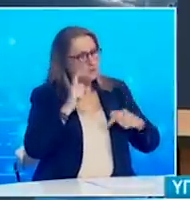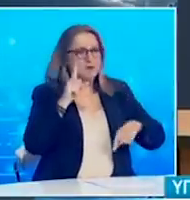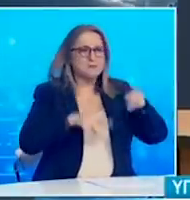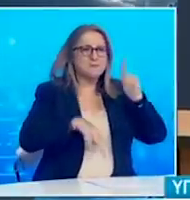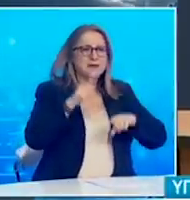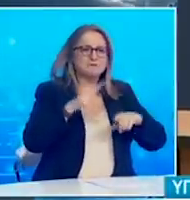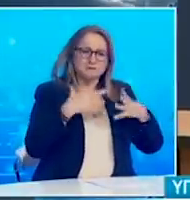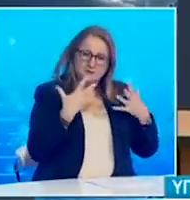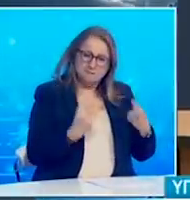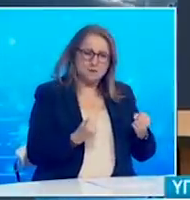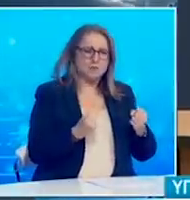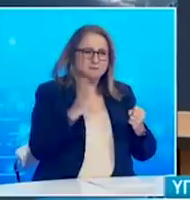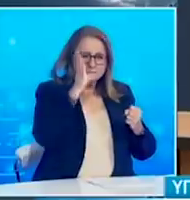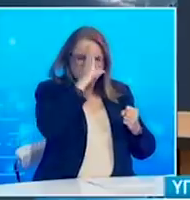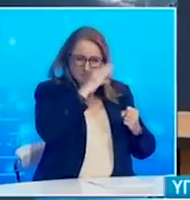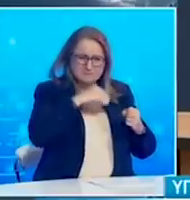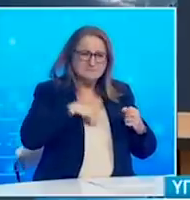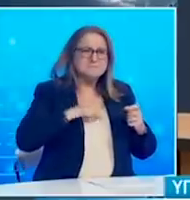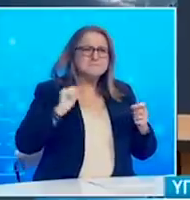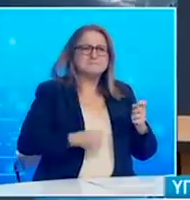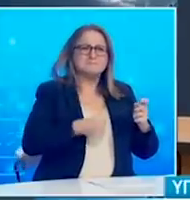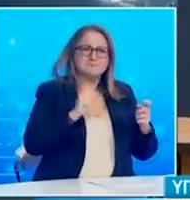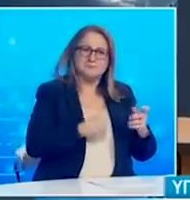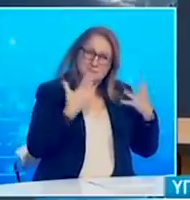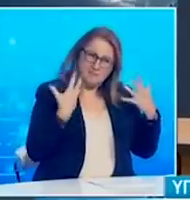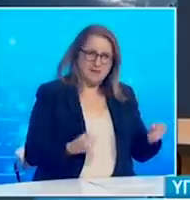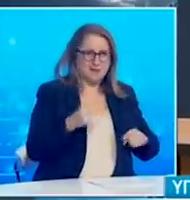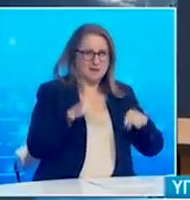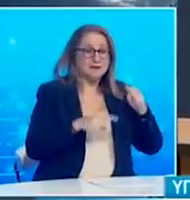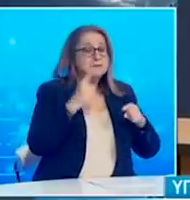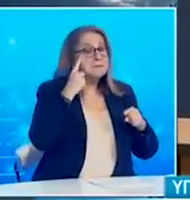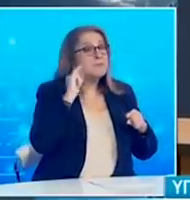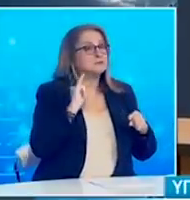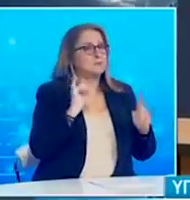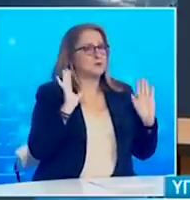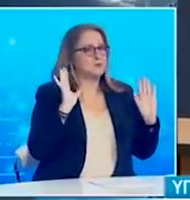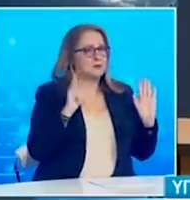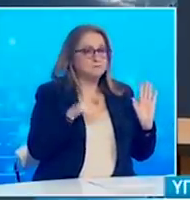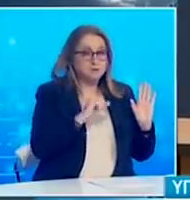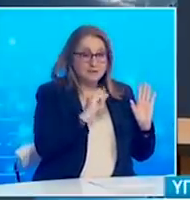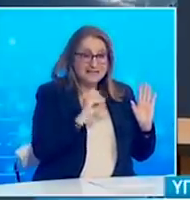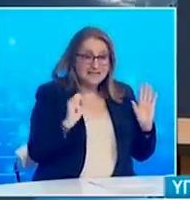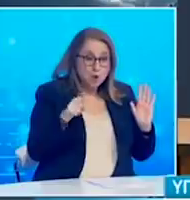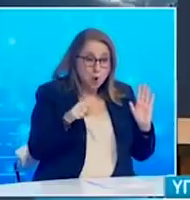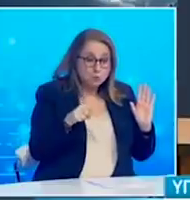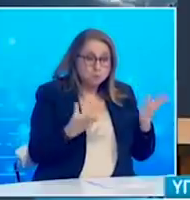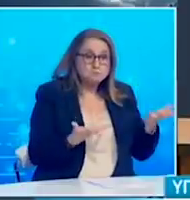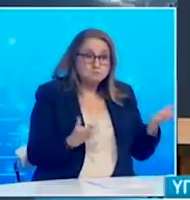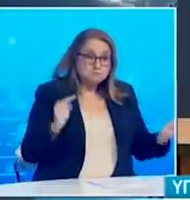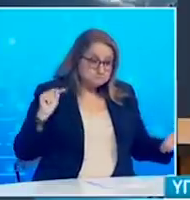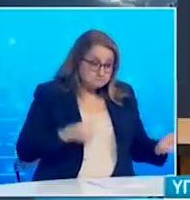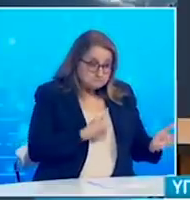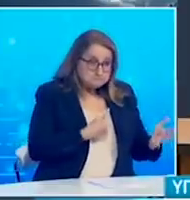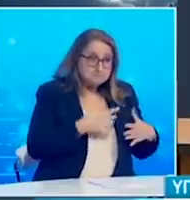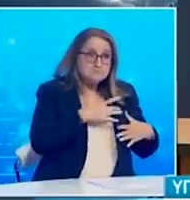λεγόμενες μεταλλημώδεις επιπλοκές. Το αν είναι μεταλλημώδης επιπλοκή ή είναι ότι ο ιός, να το πω έτσι, προσέβαλε τα